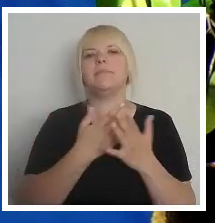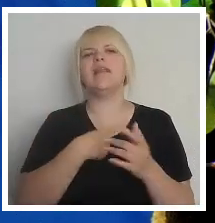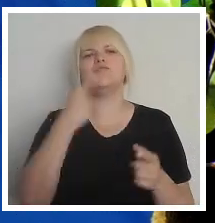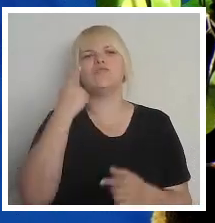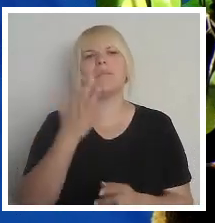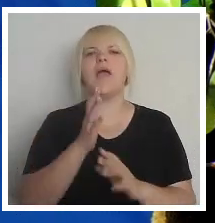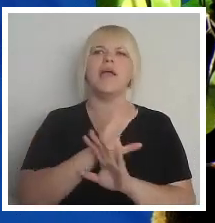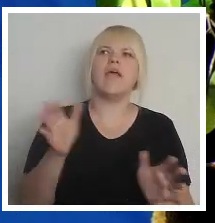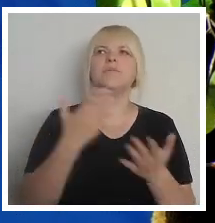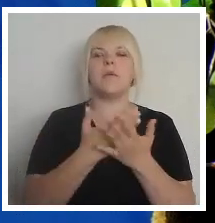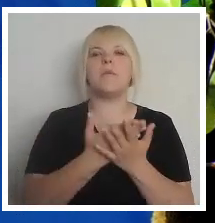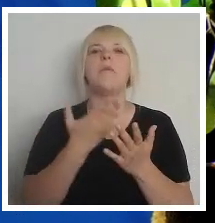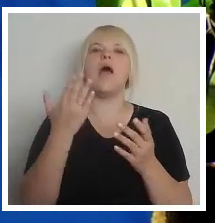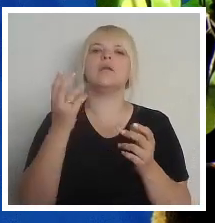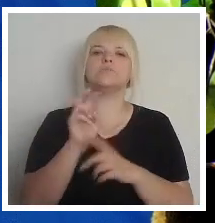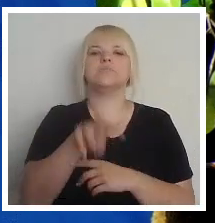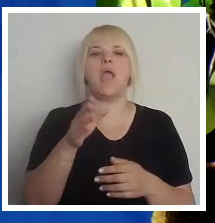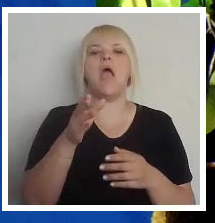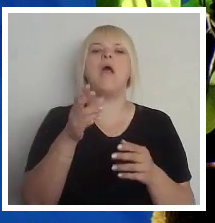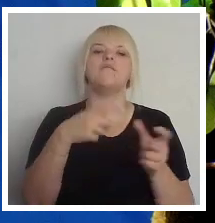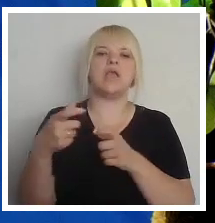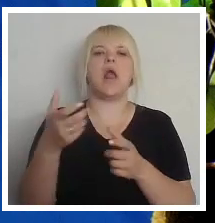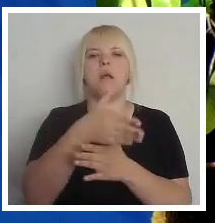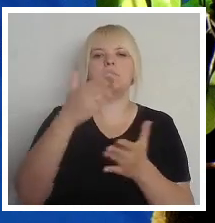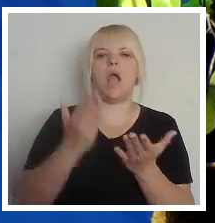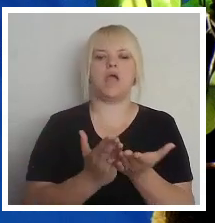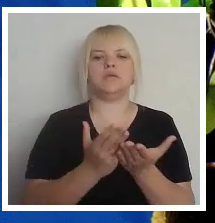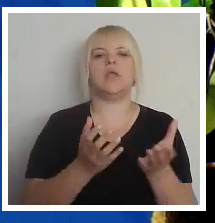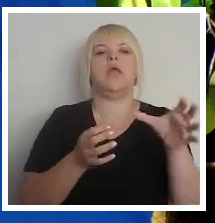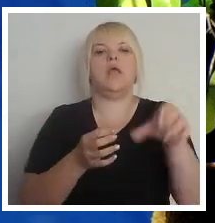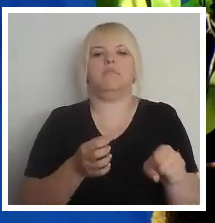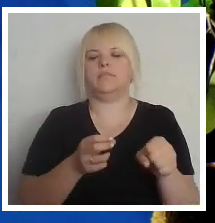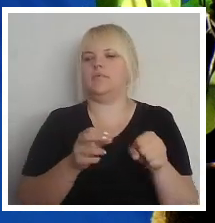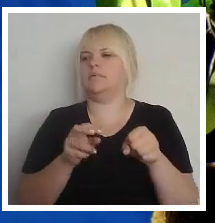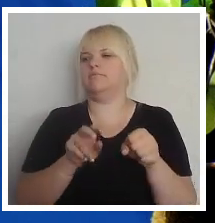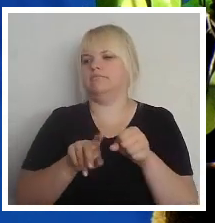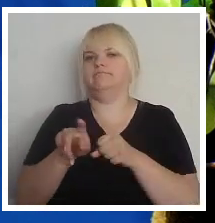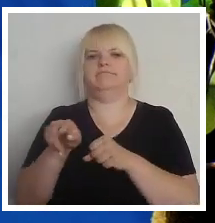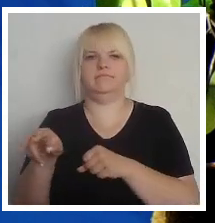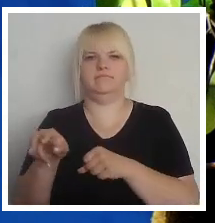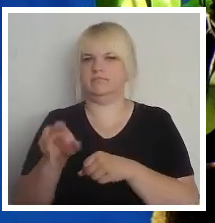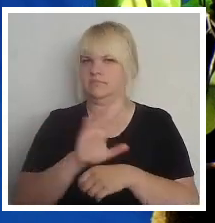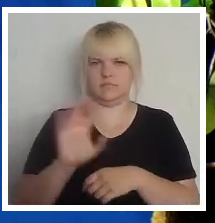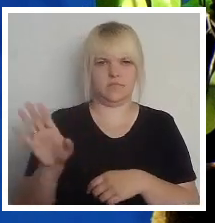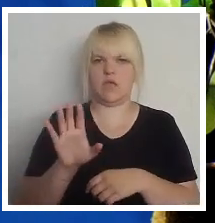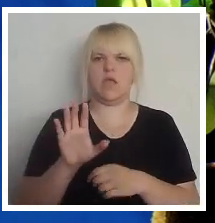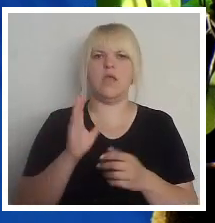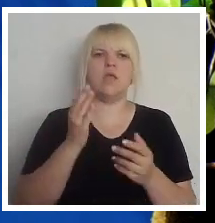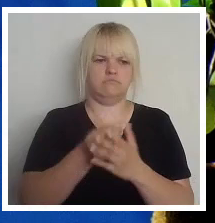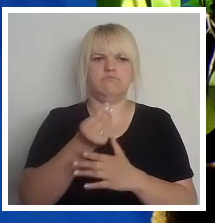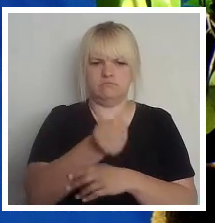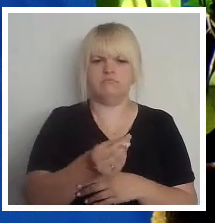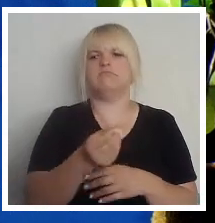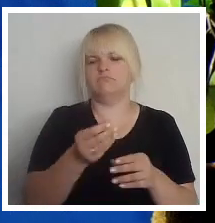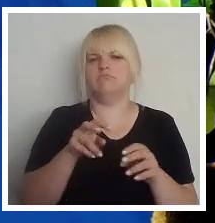ieejam veikalā un paņemam maizi un tad izējam ārā pareizi. Nu, mēs tā nedaram. Savukārt cilvēki ir pieraduši pie